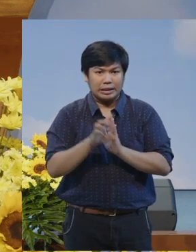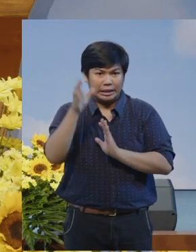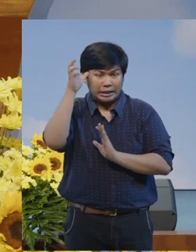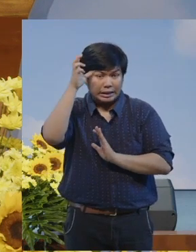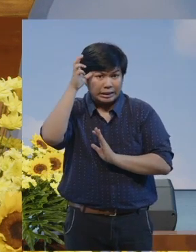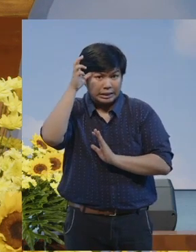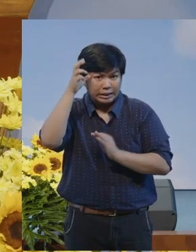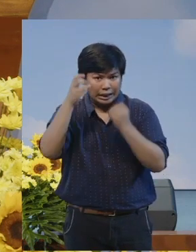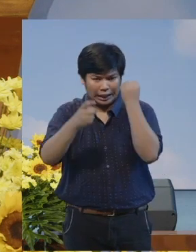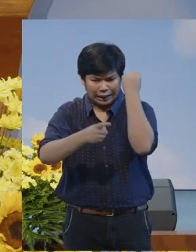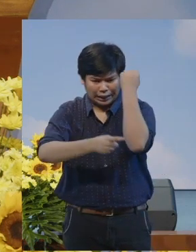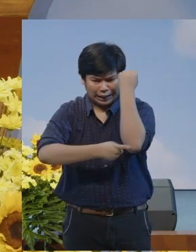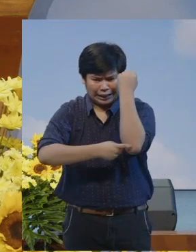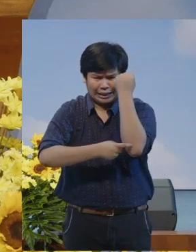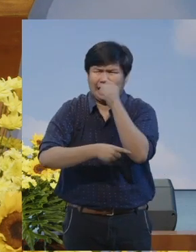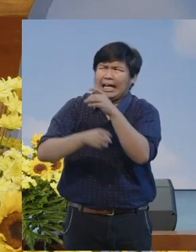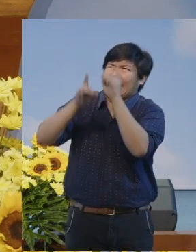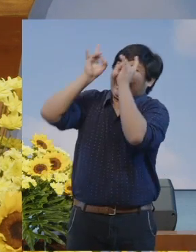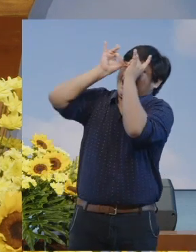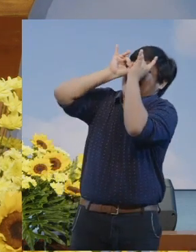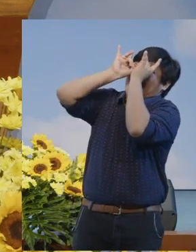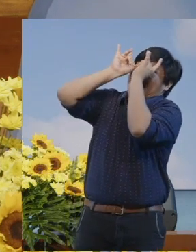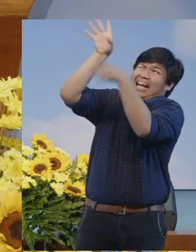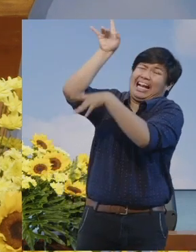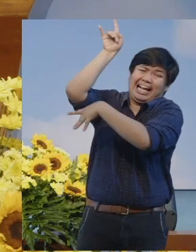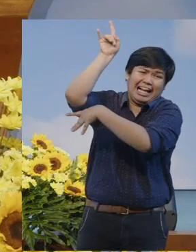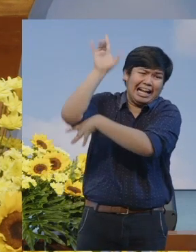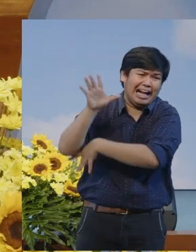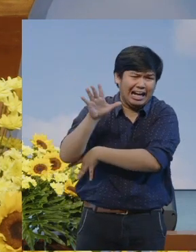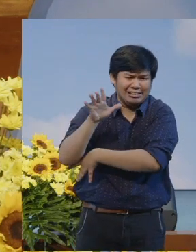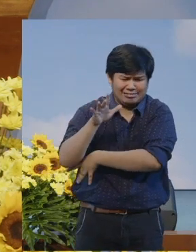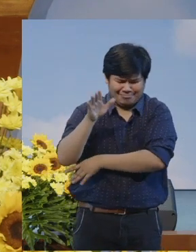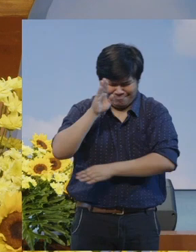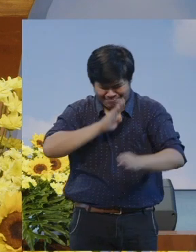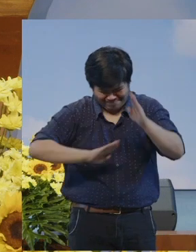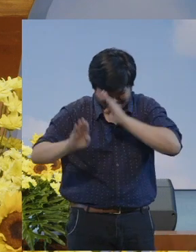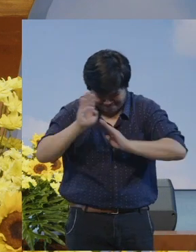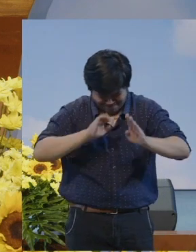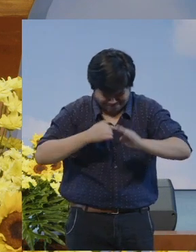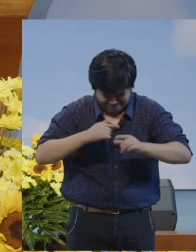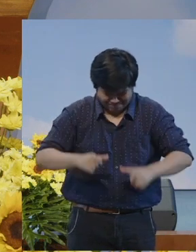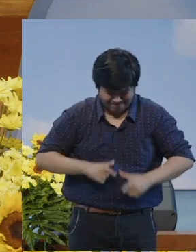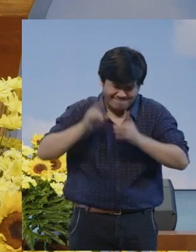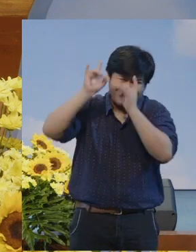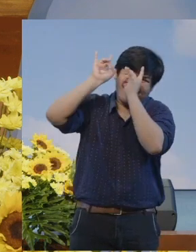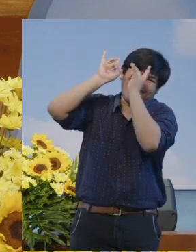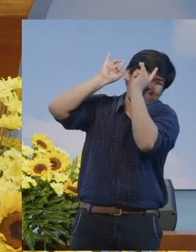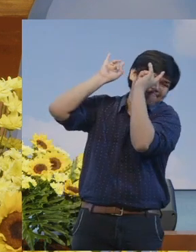ay napupuot sa Diyos dahil sa mga masamang bagay na nangyayari sa inyong buhay.